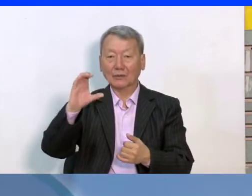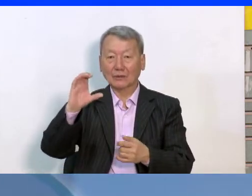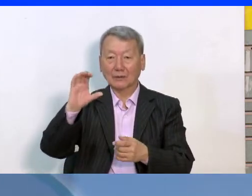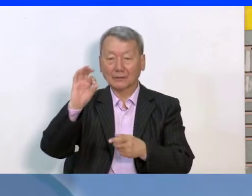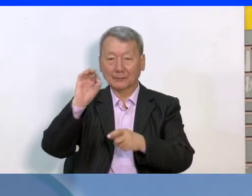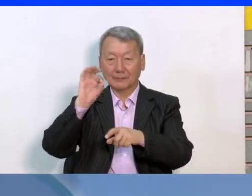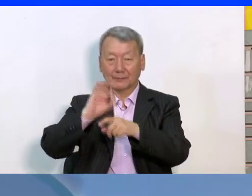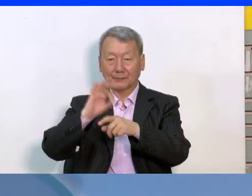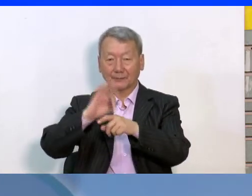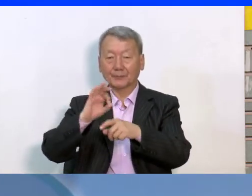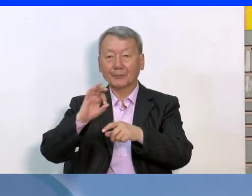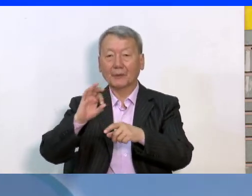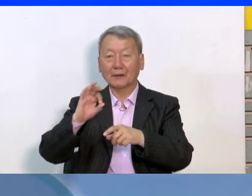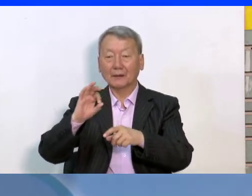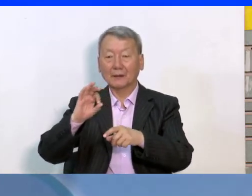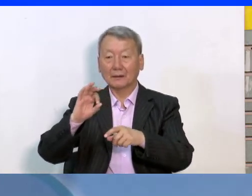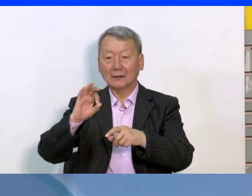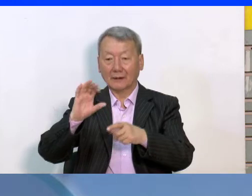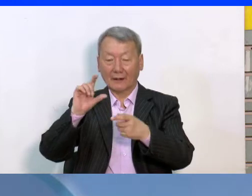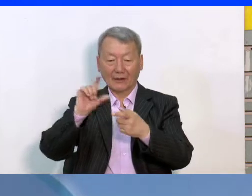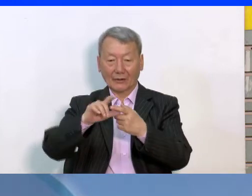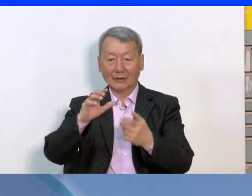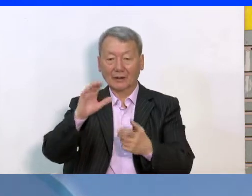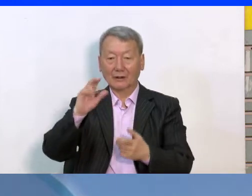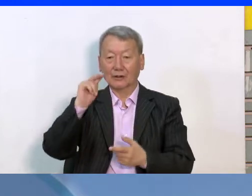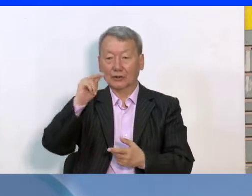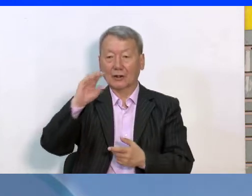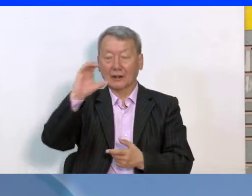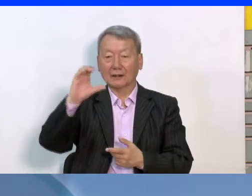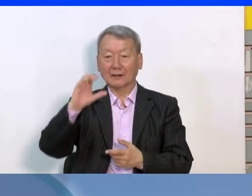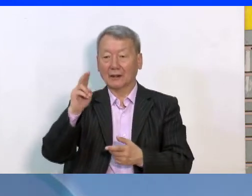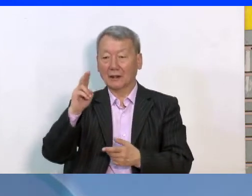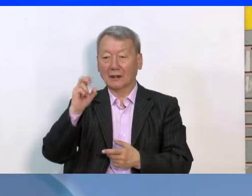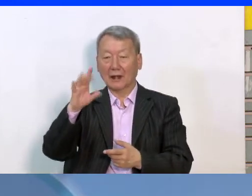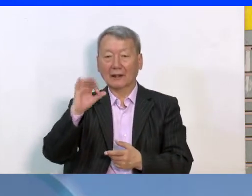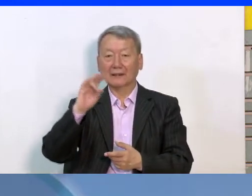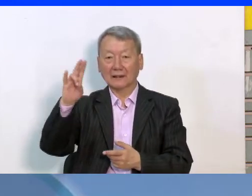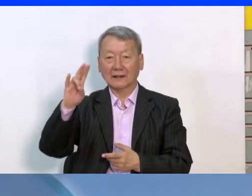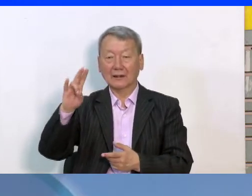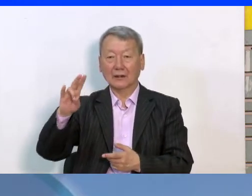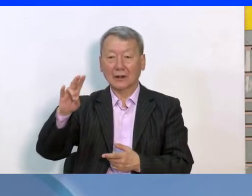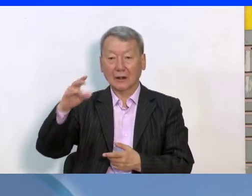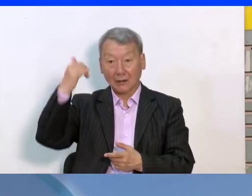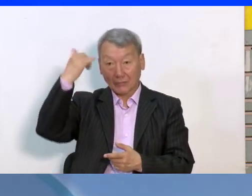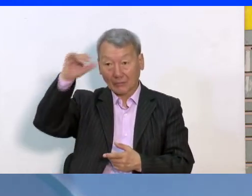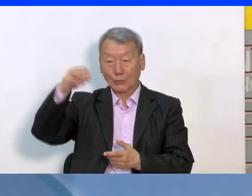оорусу болуп, жанагы өзгөчө кырдаал, өзгөчө абал ситуациясында деле мал